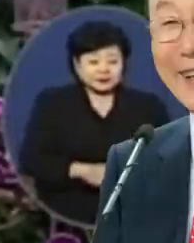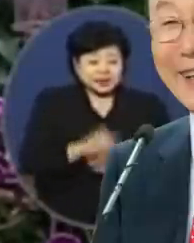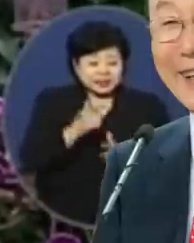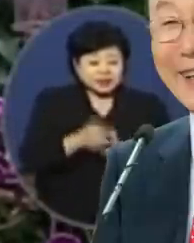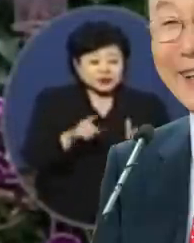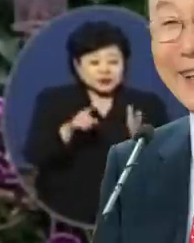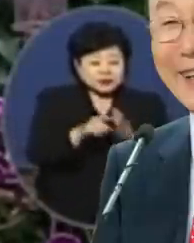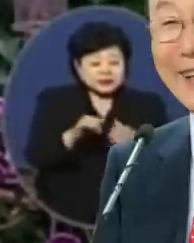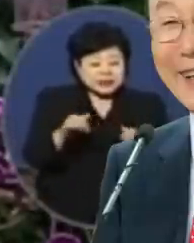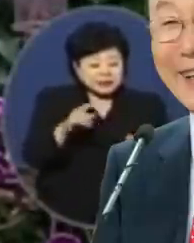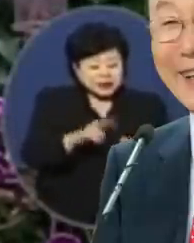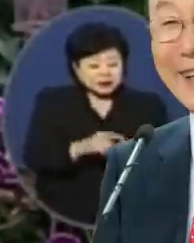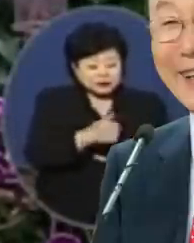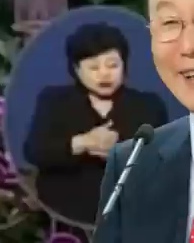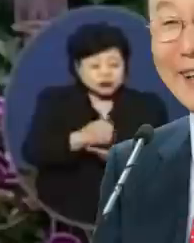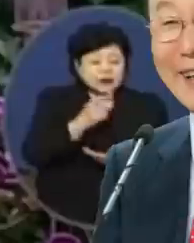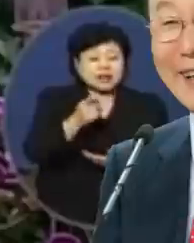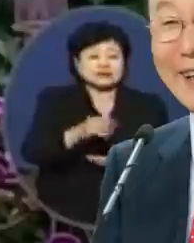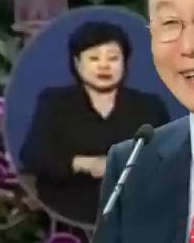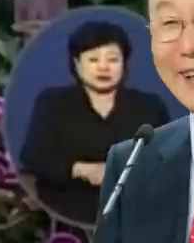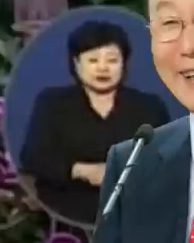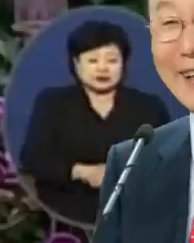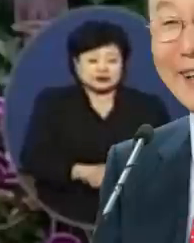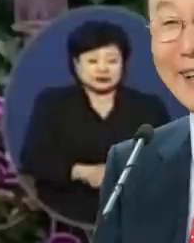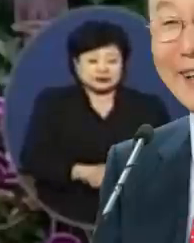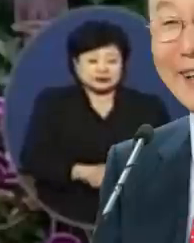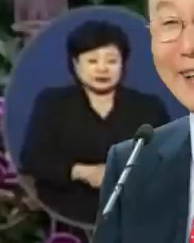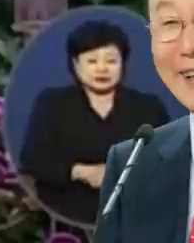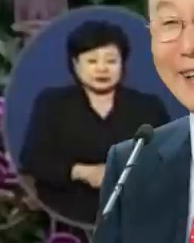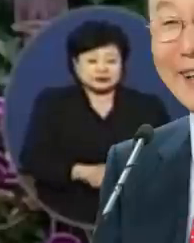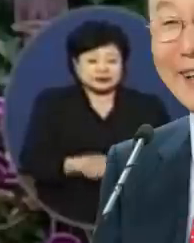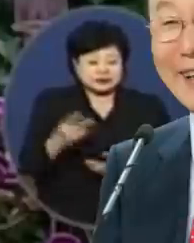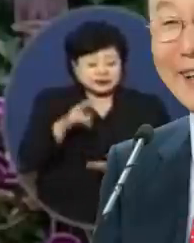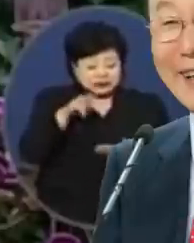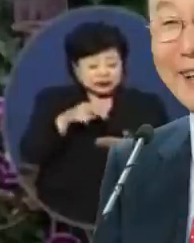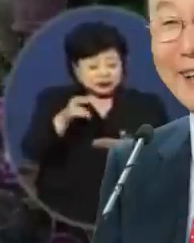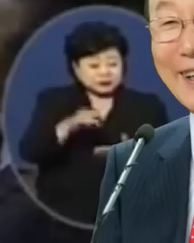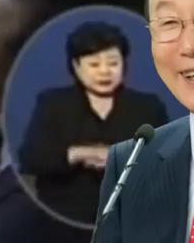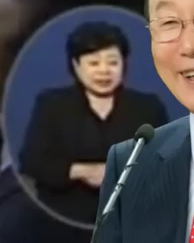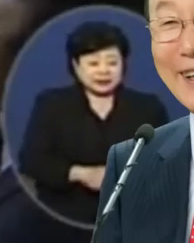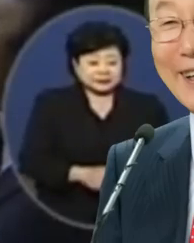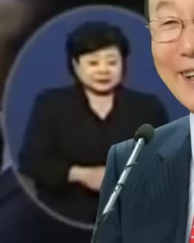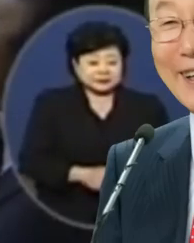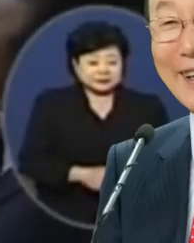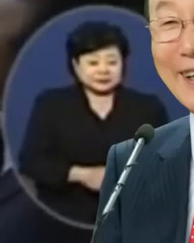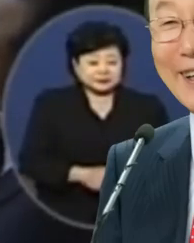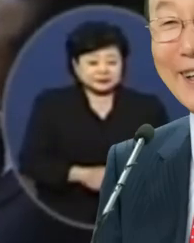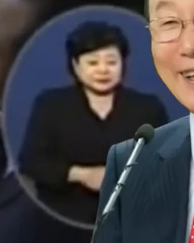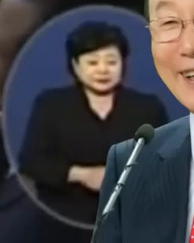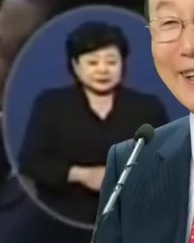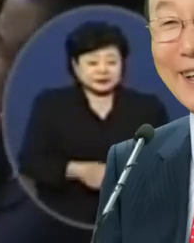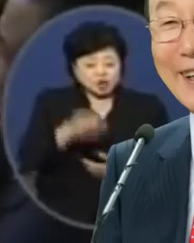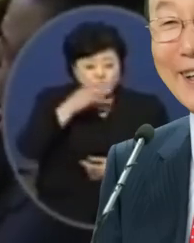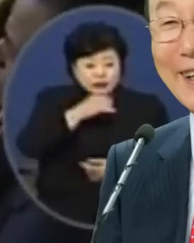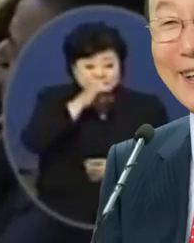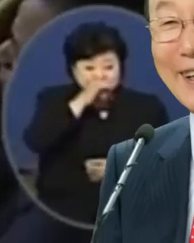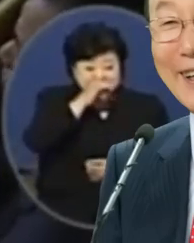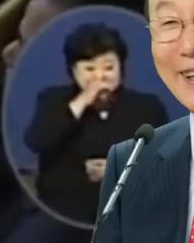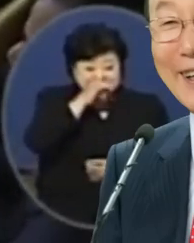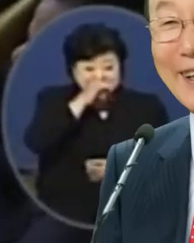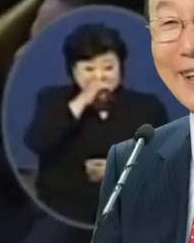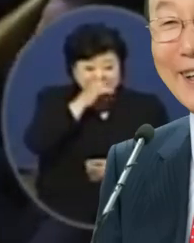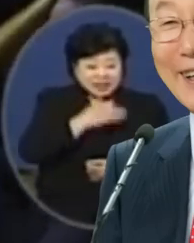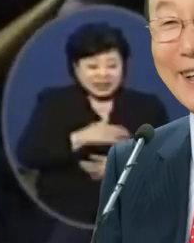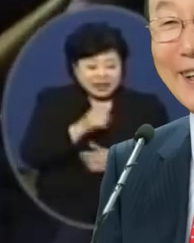예수 믿는 사람에게 대해서 주님이 말씀하신 것을 제가 다시 한번 읽어드리겠습니다. 가만히 들어보세요. 굉장히 유익이 많습니다.